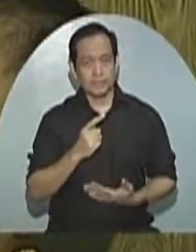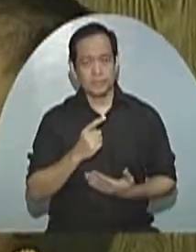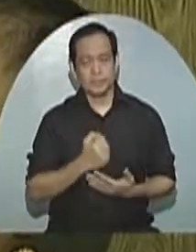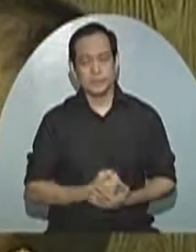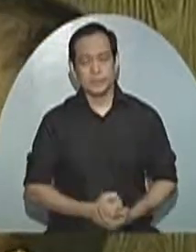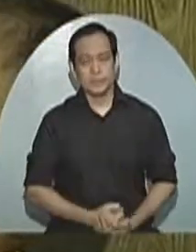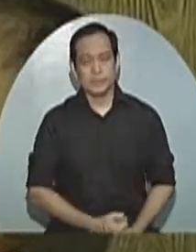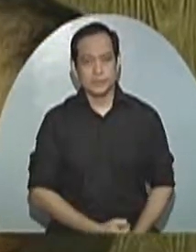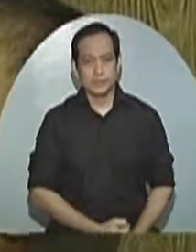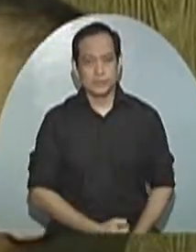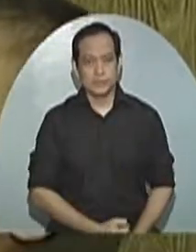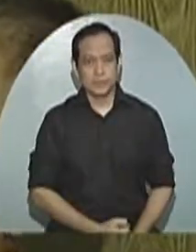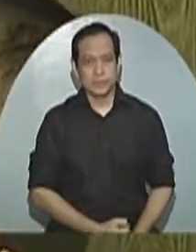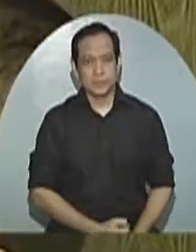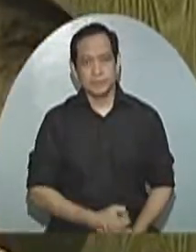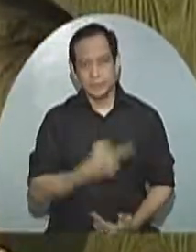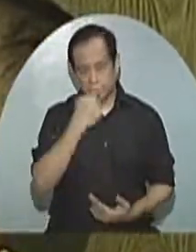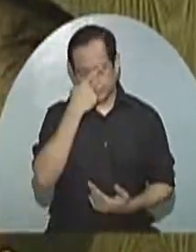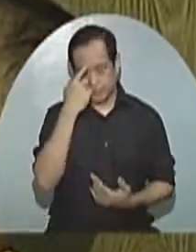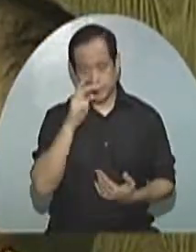Lifetime po kasi